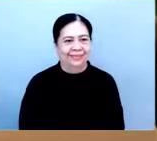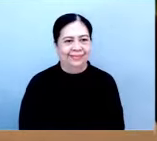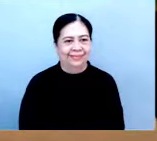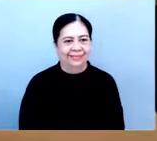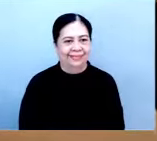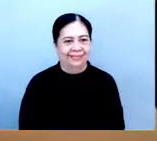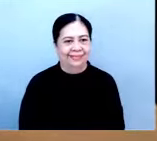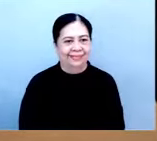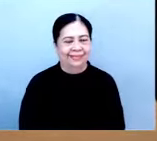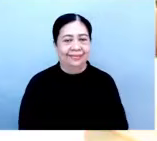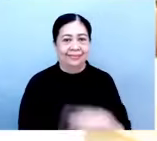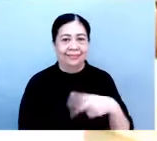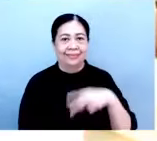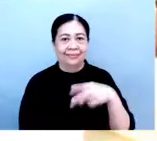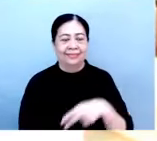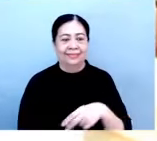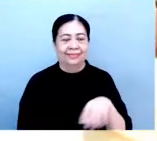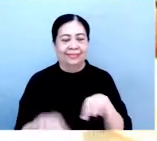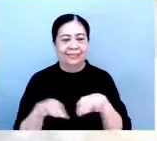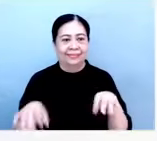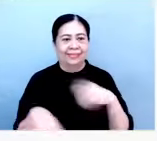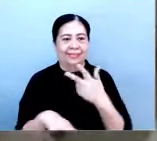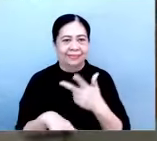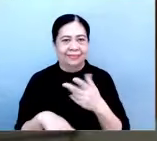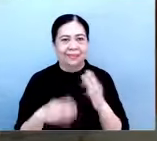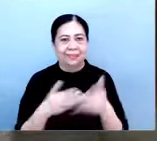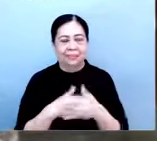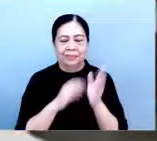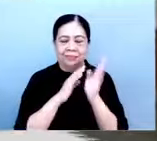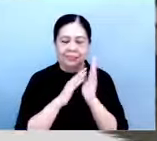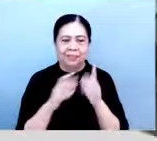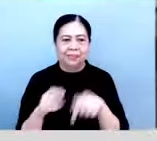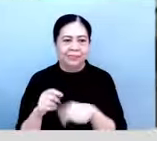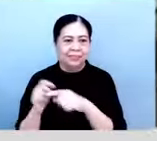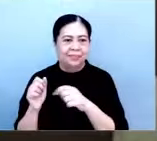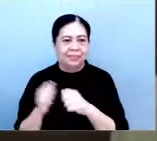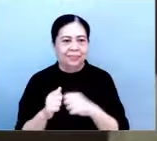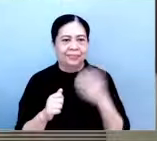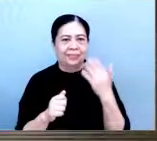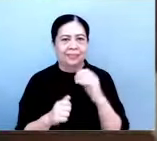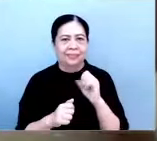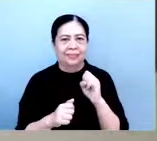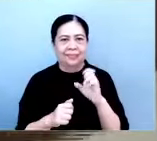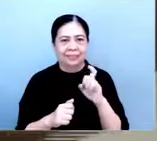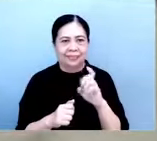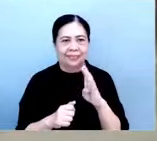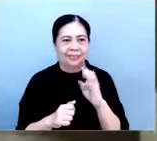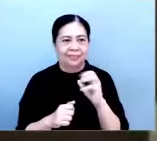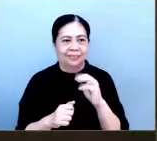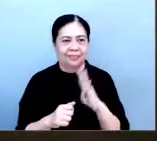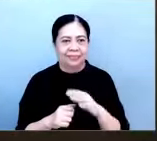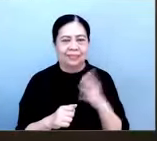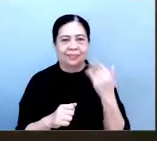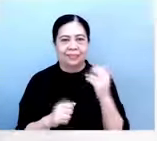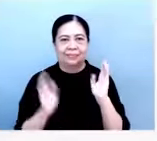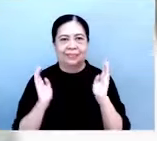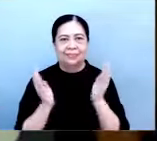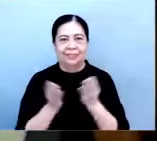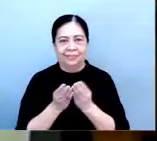Ito ang two-story, three-bedroom ng may bahay ng dating sex bomb dancer at former Dabar Cuds na si Sugar